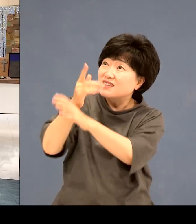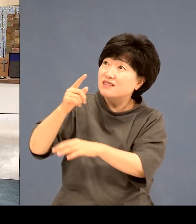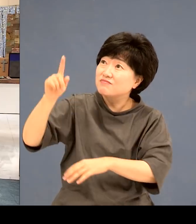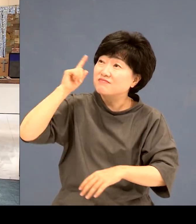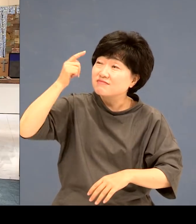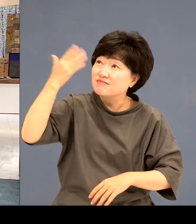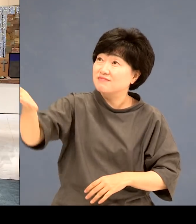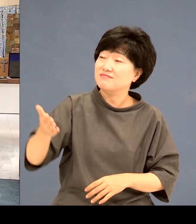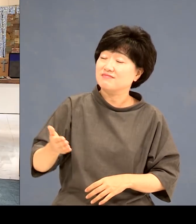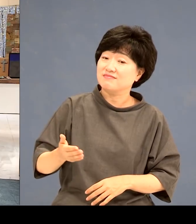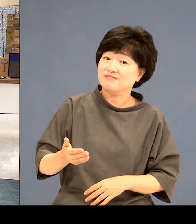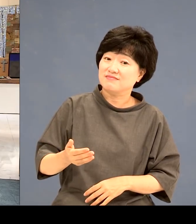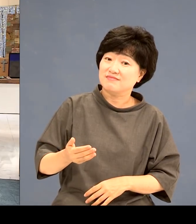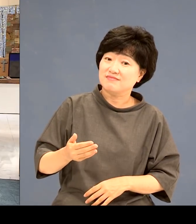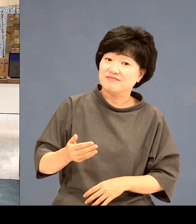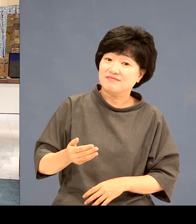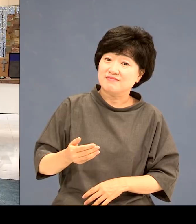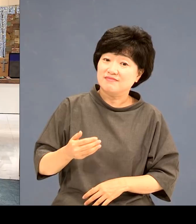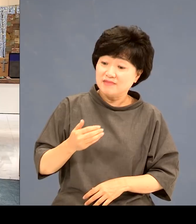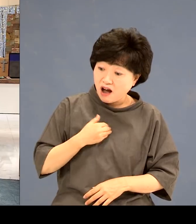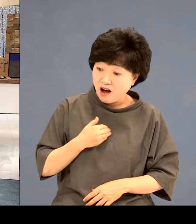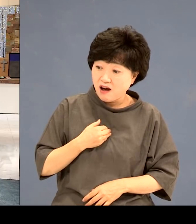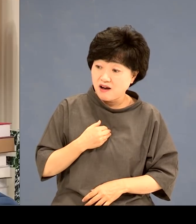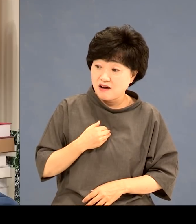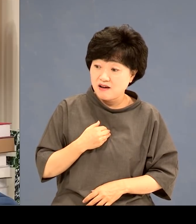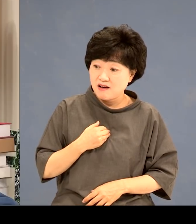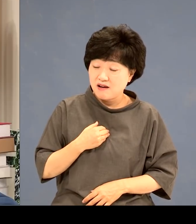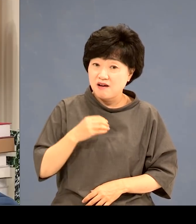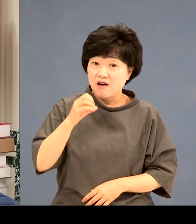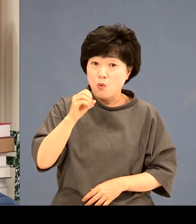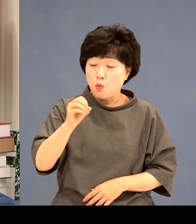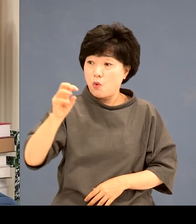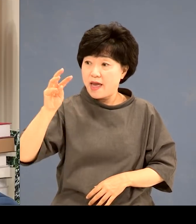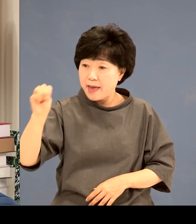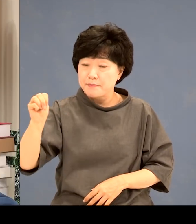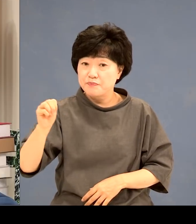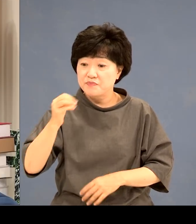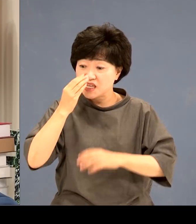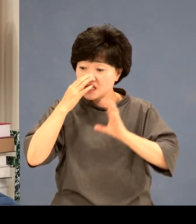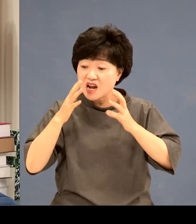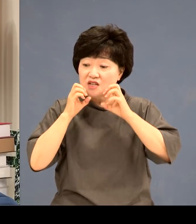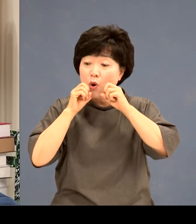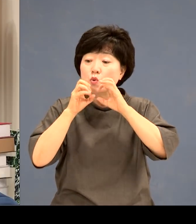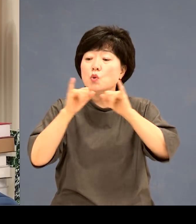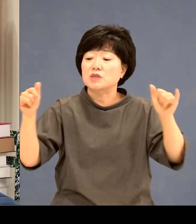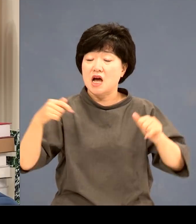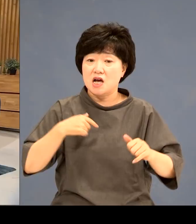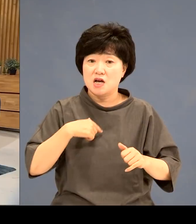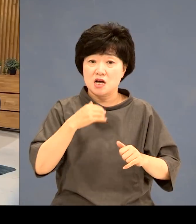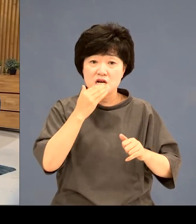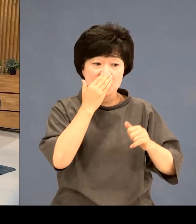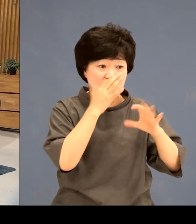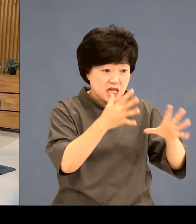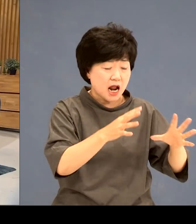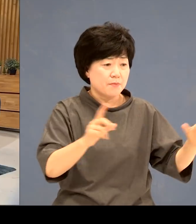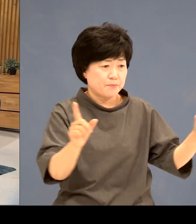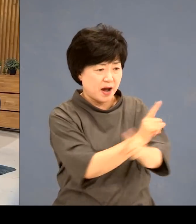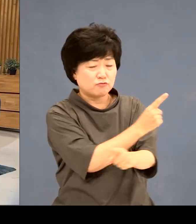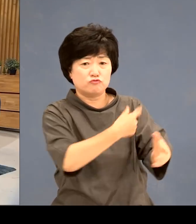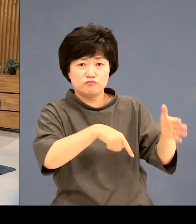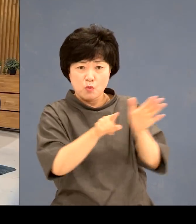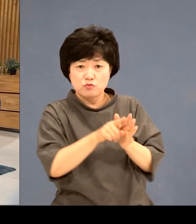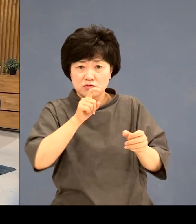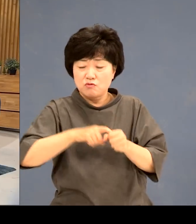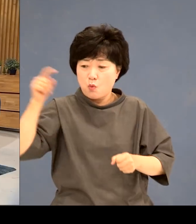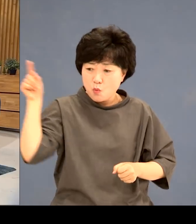물으세요. 제가 지금 막 장난하세요? 막 항변을 한 거죠. 네. 하나님 저 OM 이스라엘 선교사입니다. 네. 저